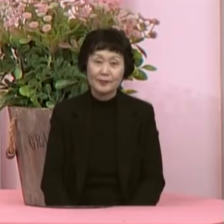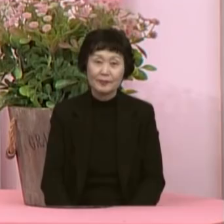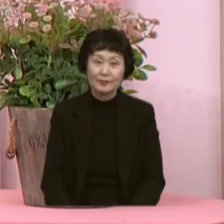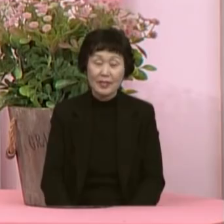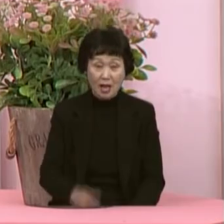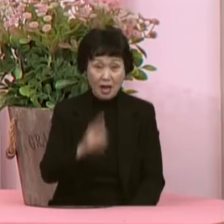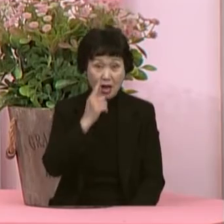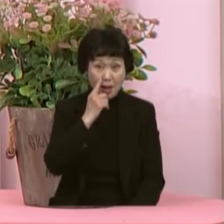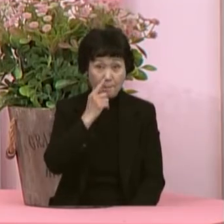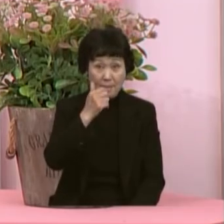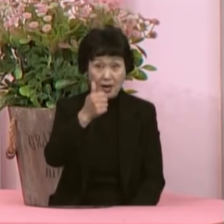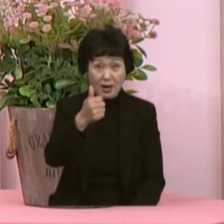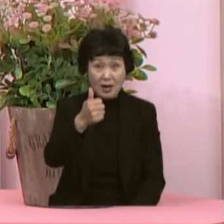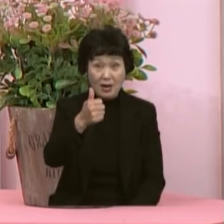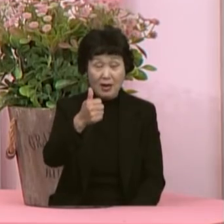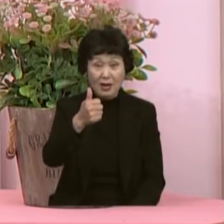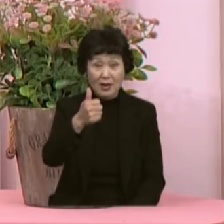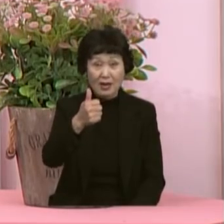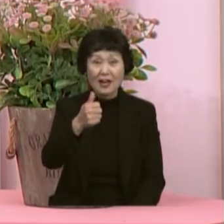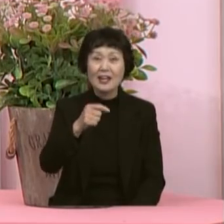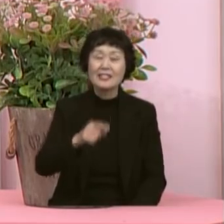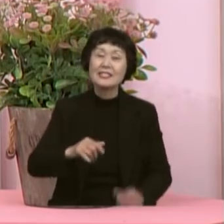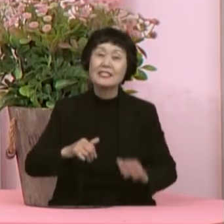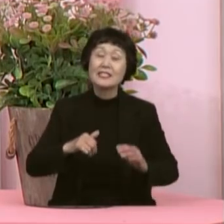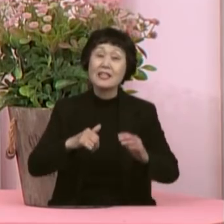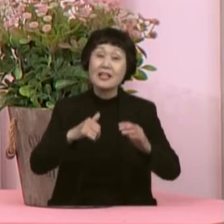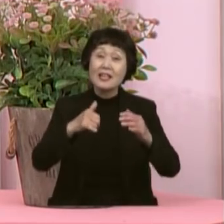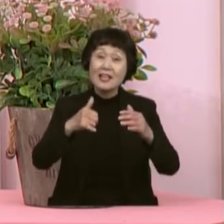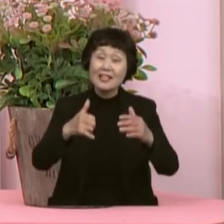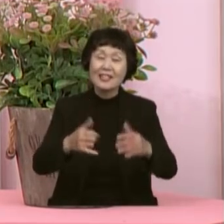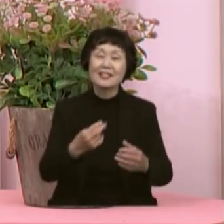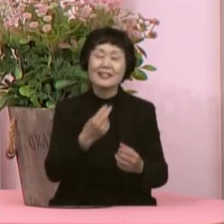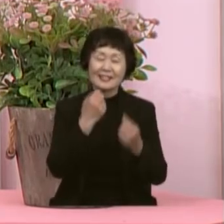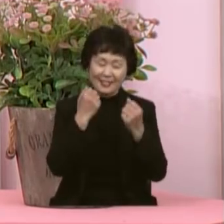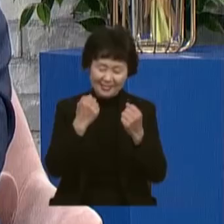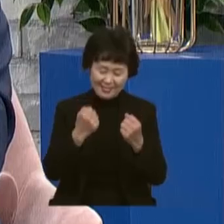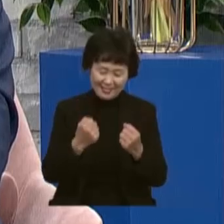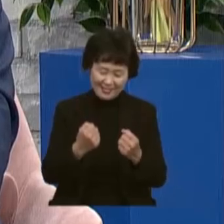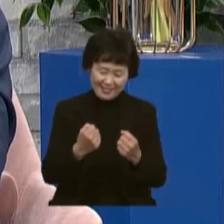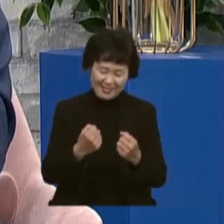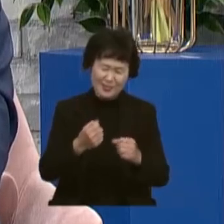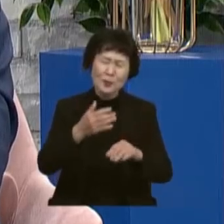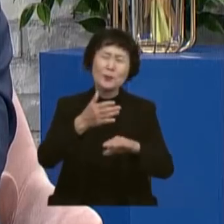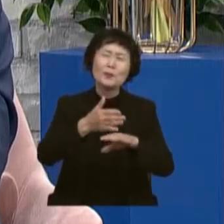아빠가 이 세상에 살아 있어줘서 고맙다.